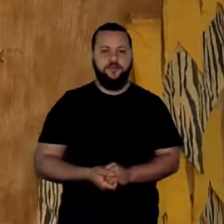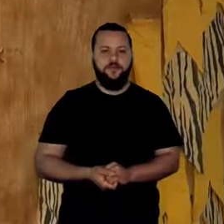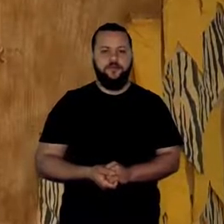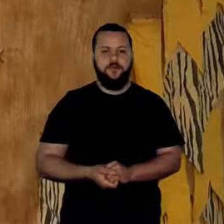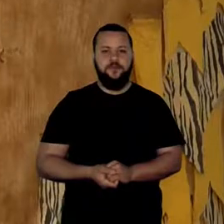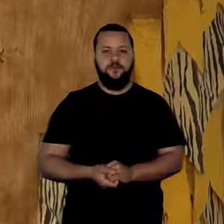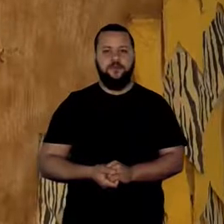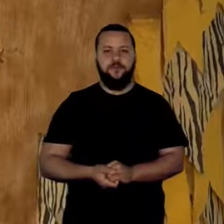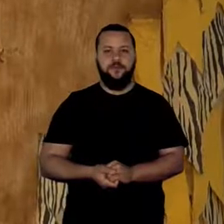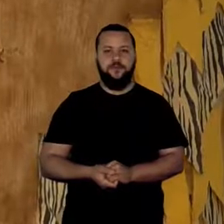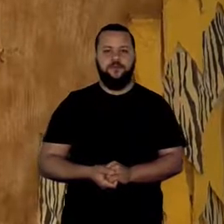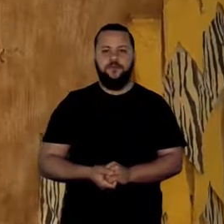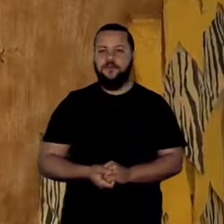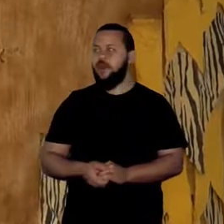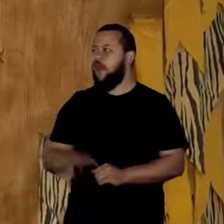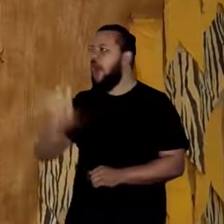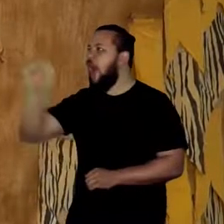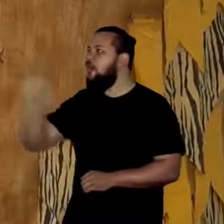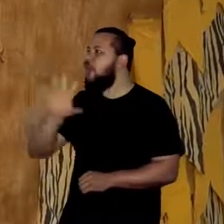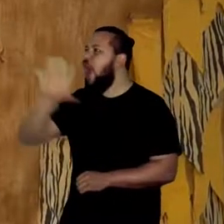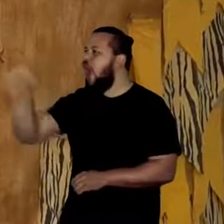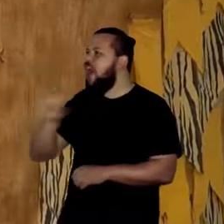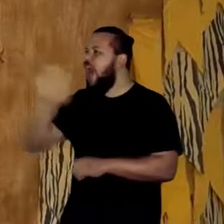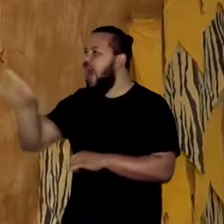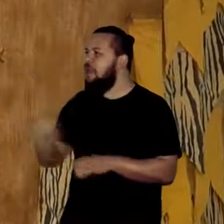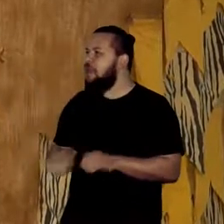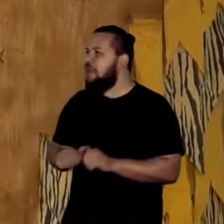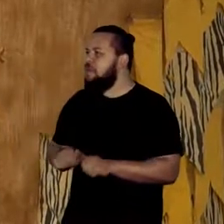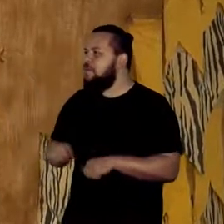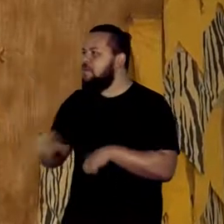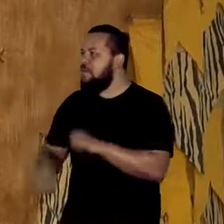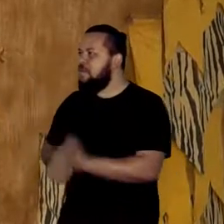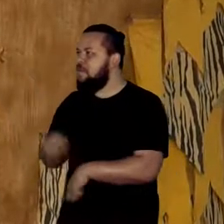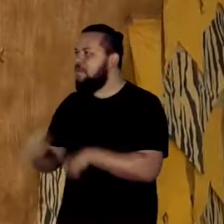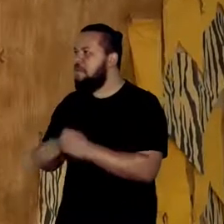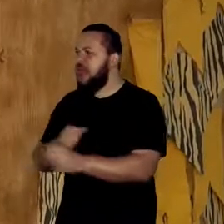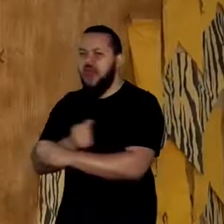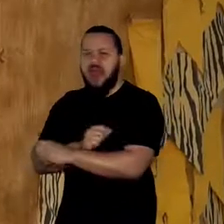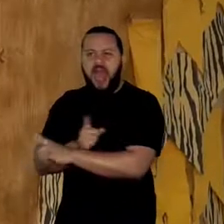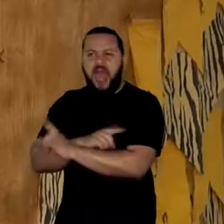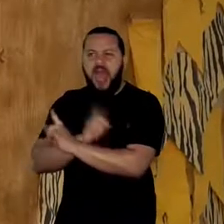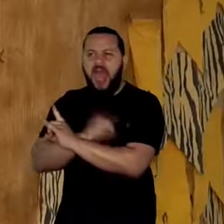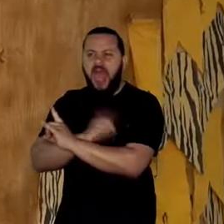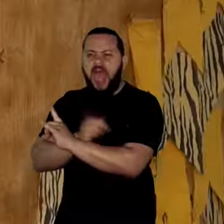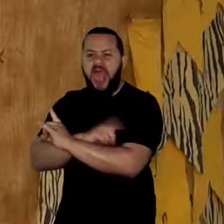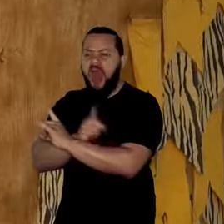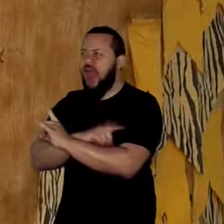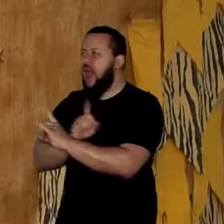Ah!